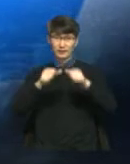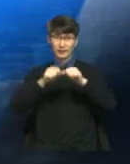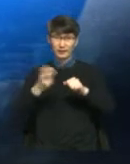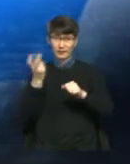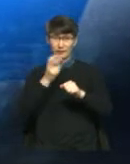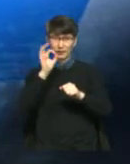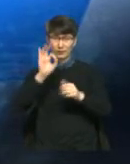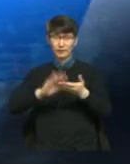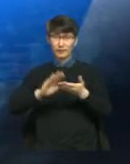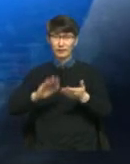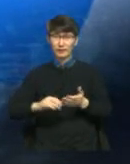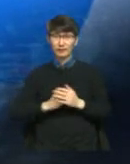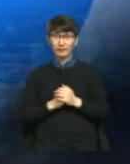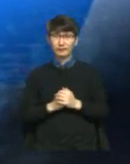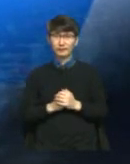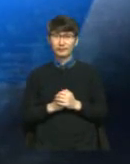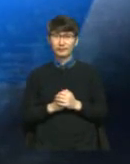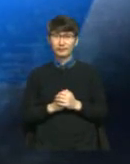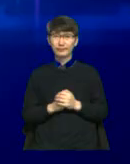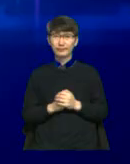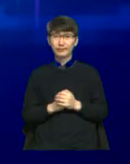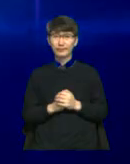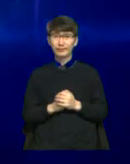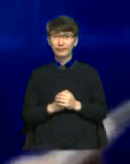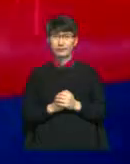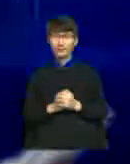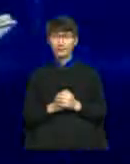자세한 내용을 이승준 기자가 전해드립니다